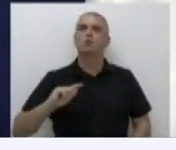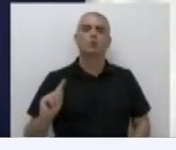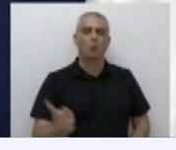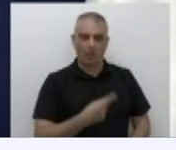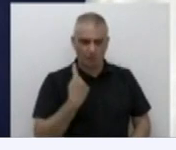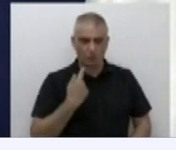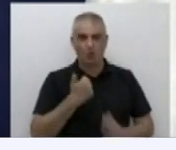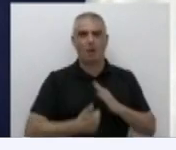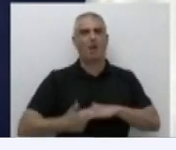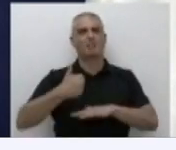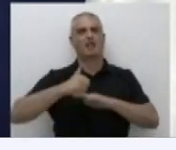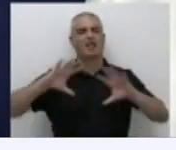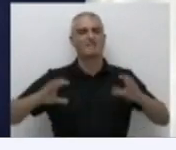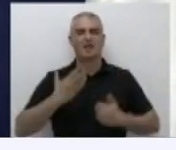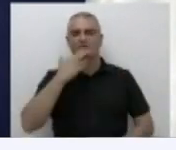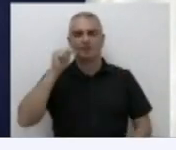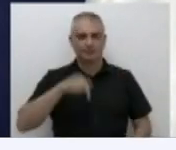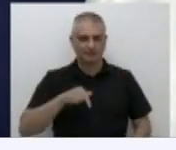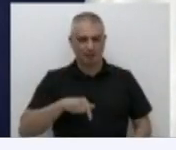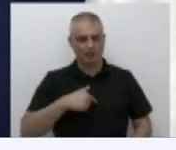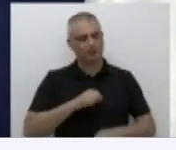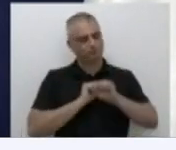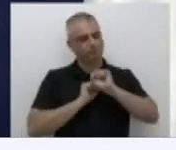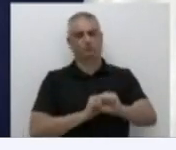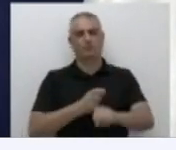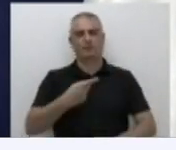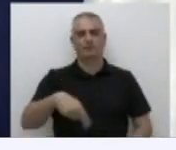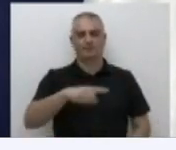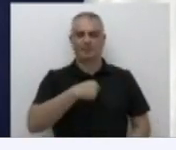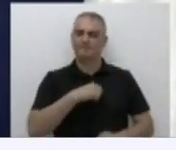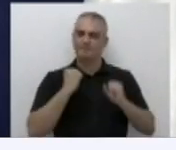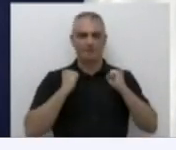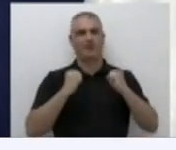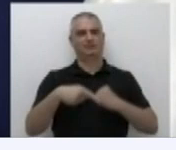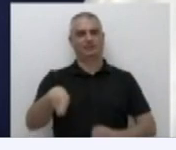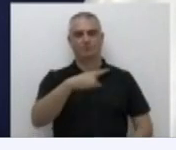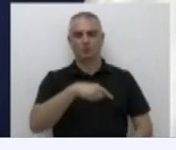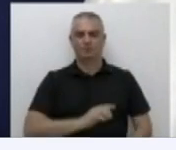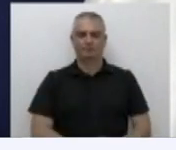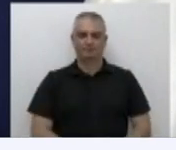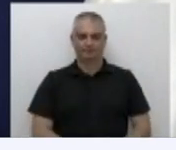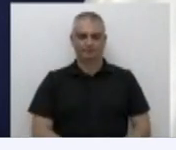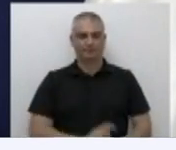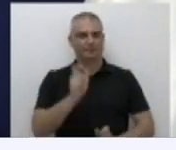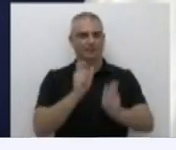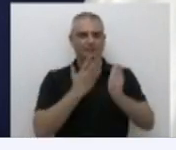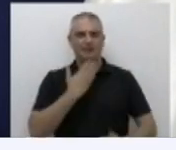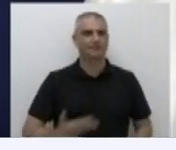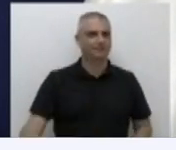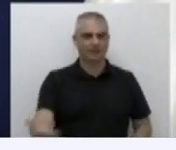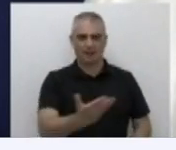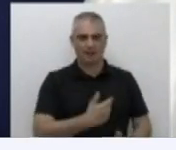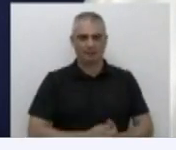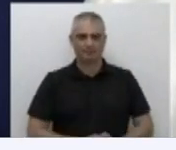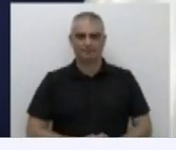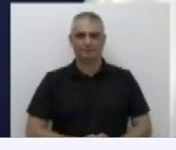جميعنا القيادة والمجتمع الإسرائيلي نقف خلفهم ونقويهم. مواطنو إسرائيل،